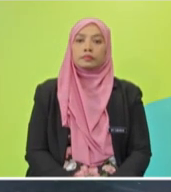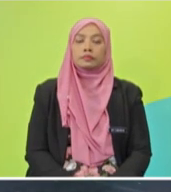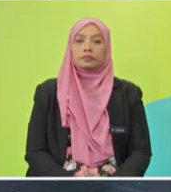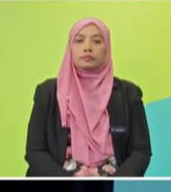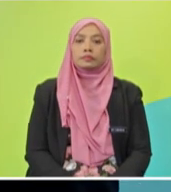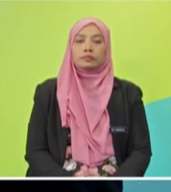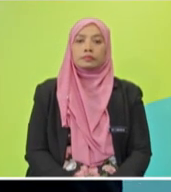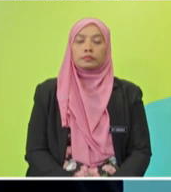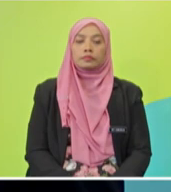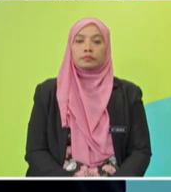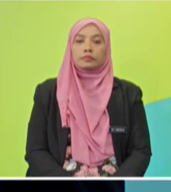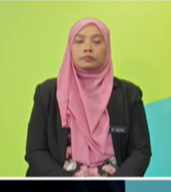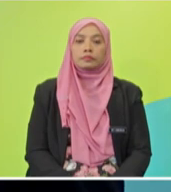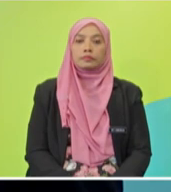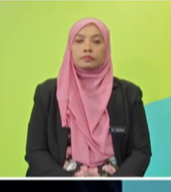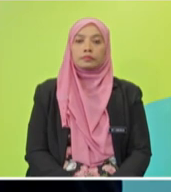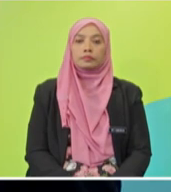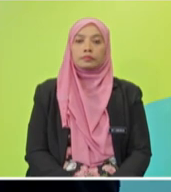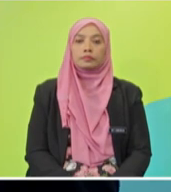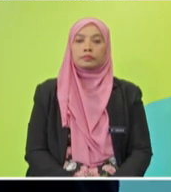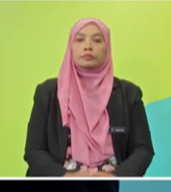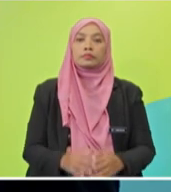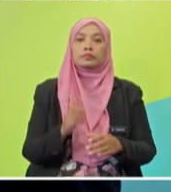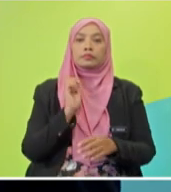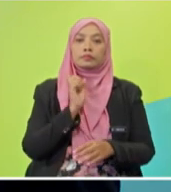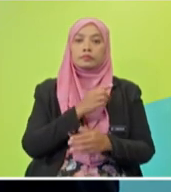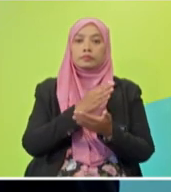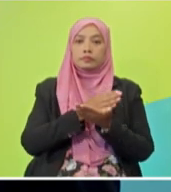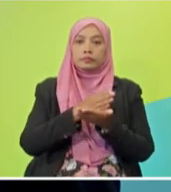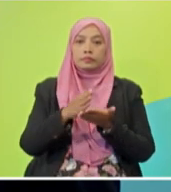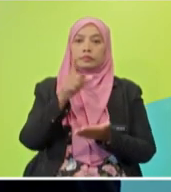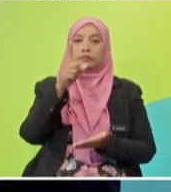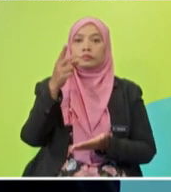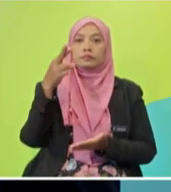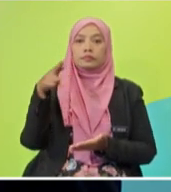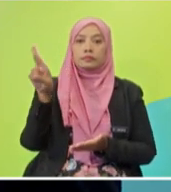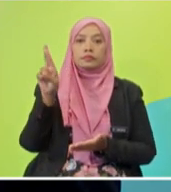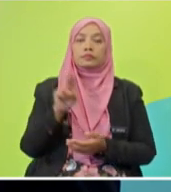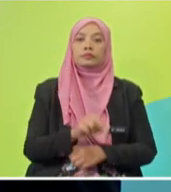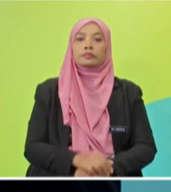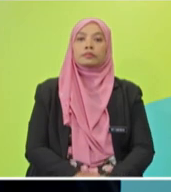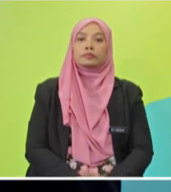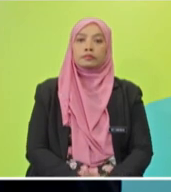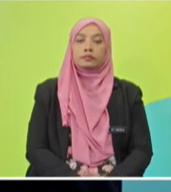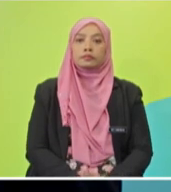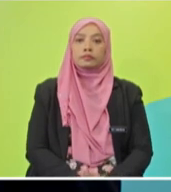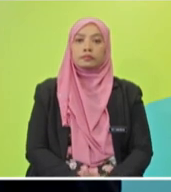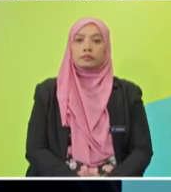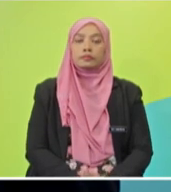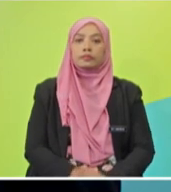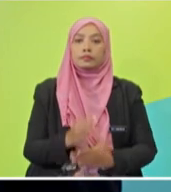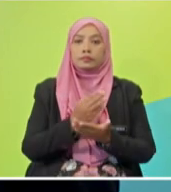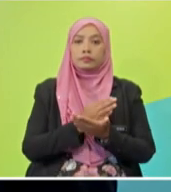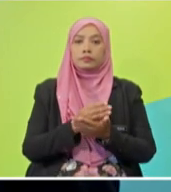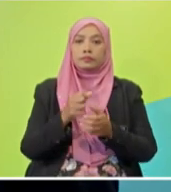kecil sikit. Jadi kita bahagi 1000. Okey, unit ni kena tahulah sebab kita akan bagi 1000 ataupun bagi